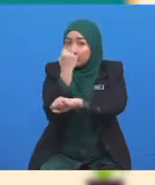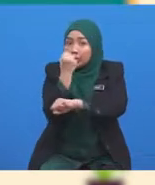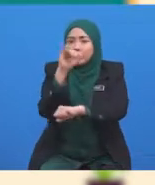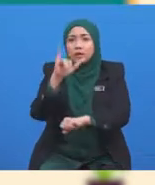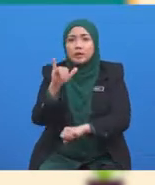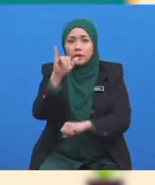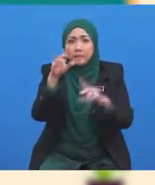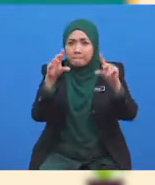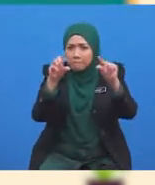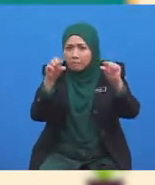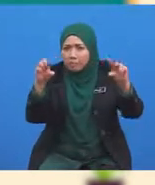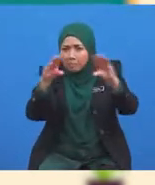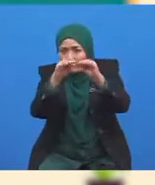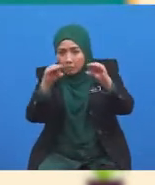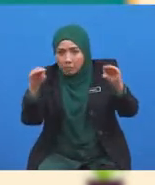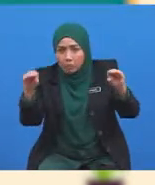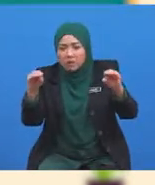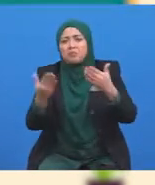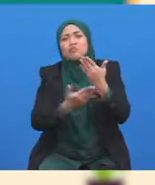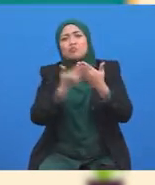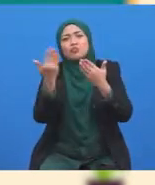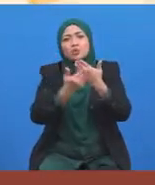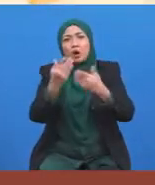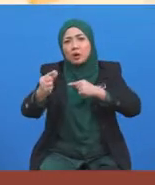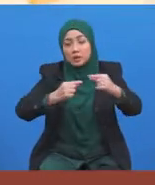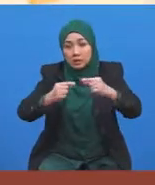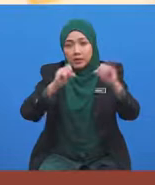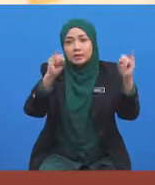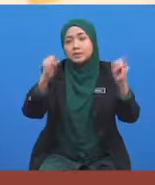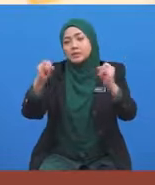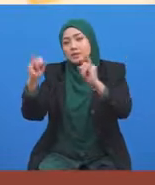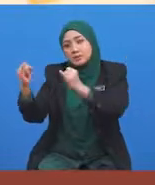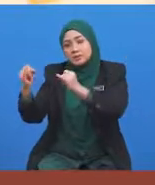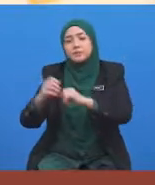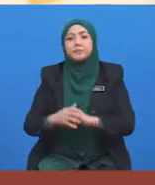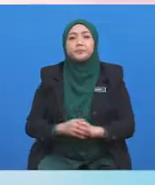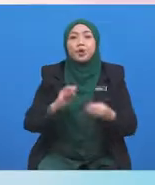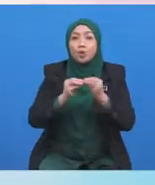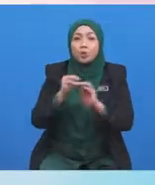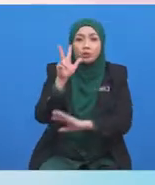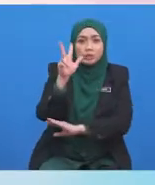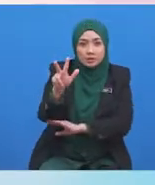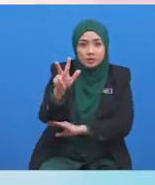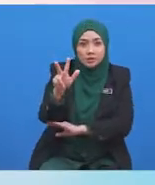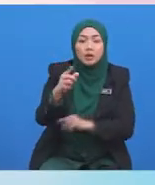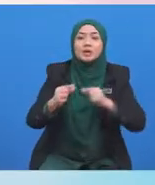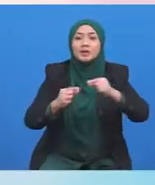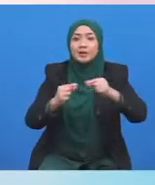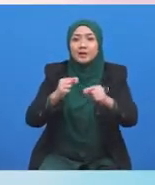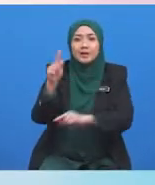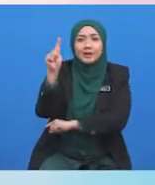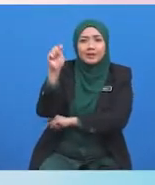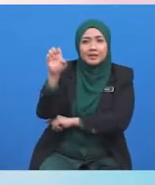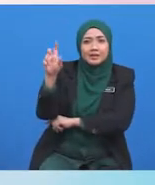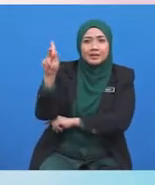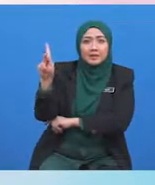lebih poros mudah mengalami gerakan jisim. Faktor ketiga, gerakan tektonik.